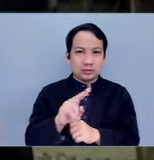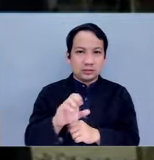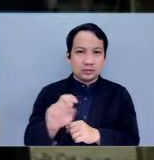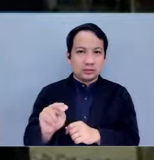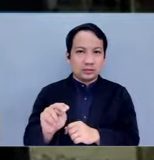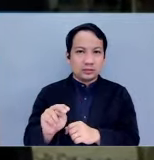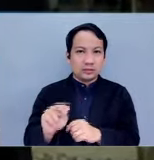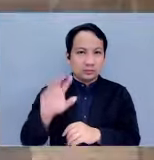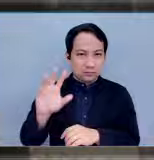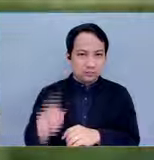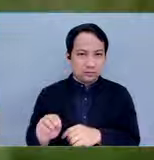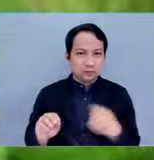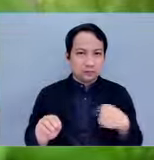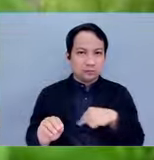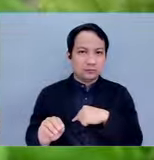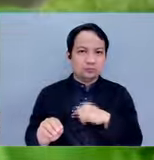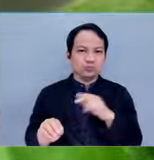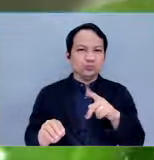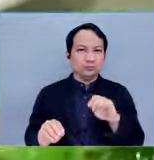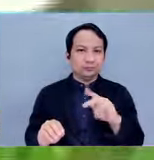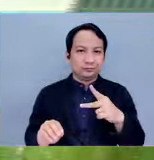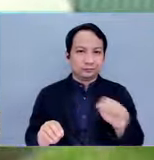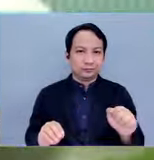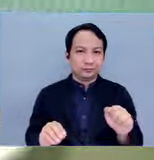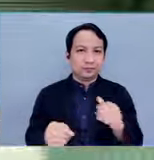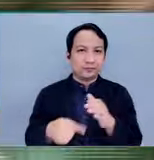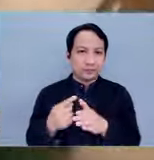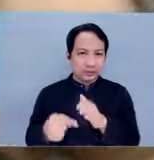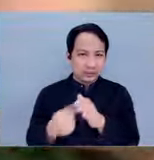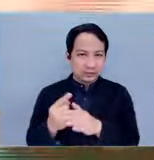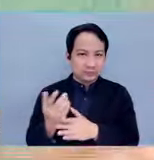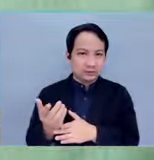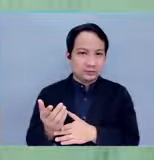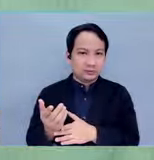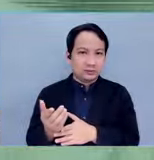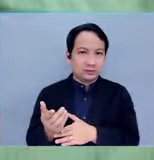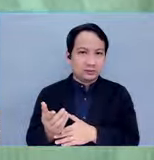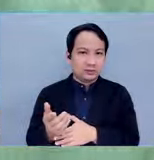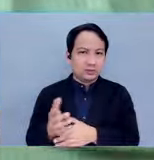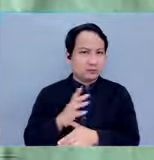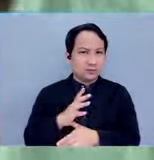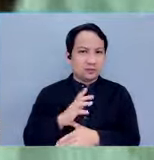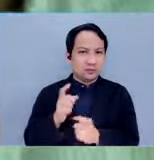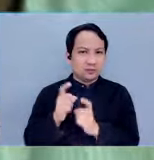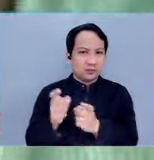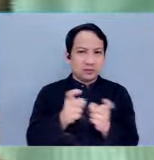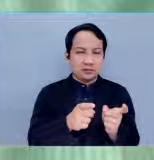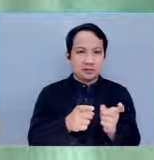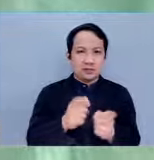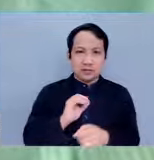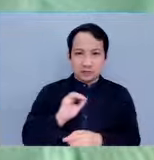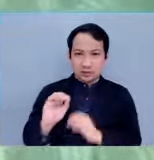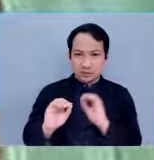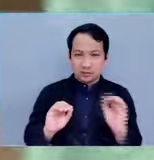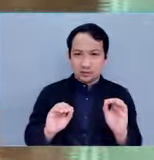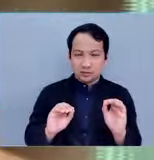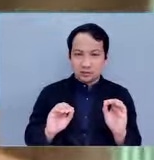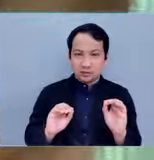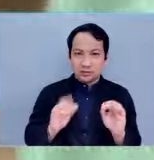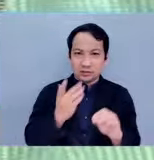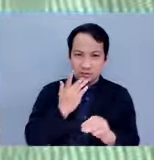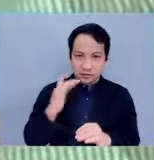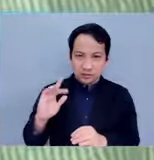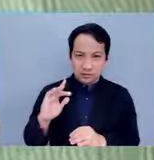uniqueness of our steaks here. Paminsan-minsan, di masamang nareregaluhan natin ang sarili ng isang masayang